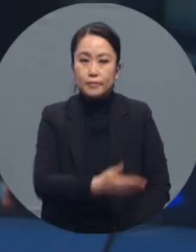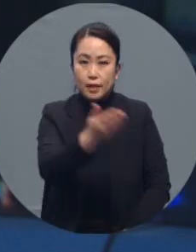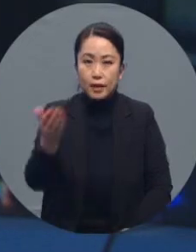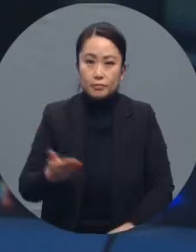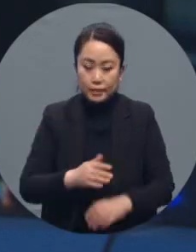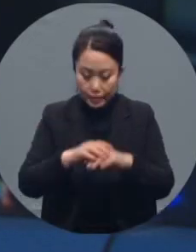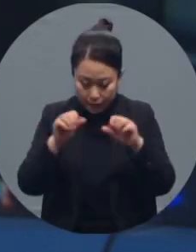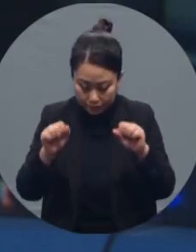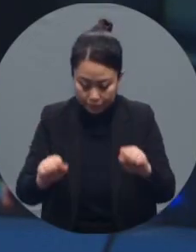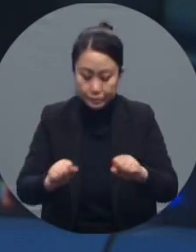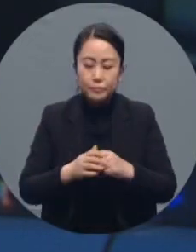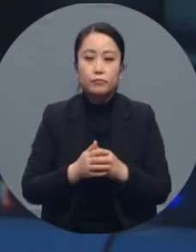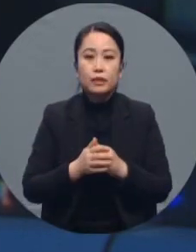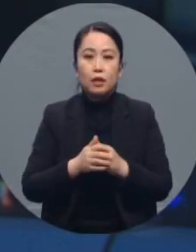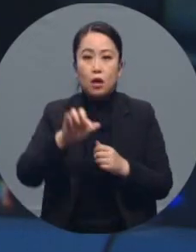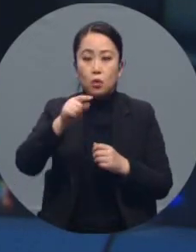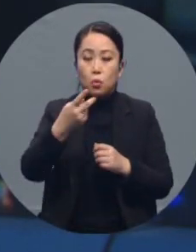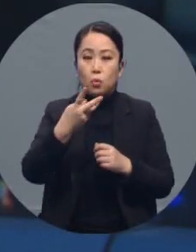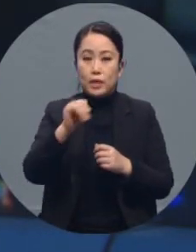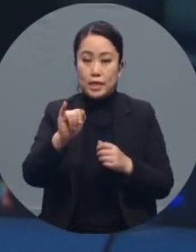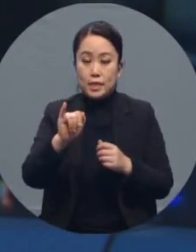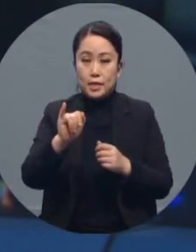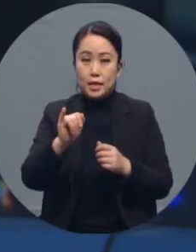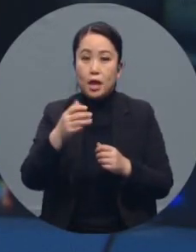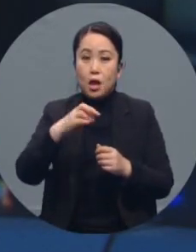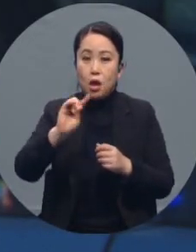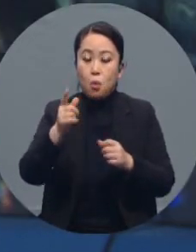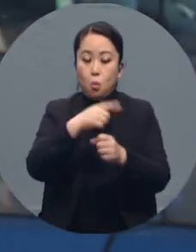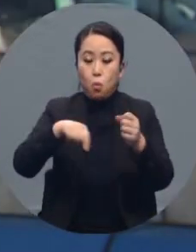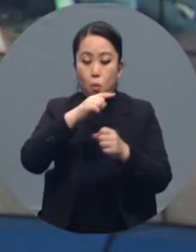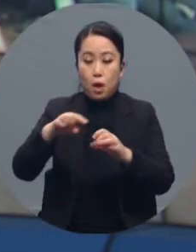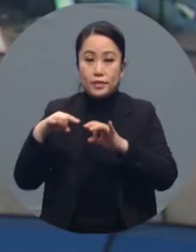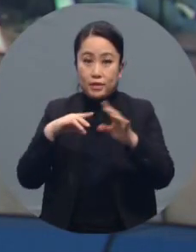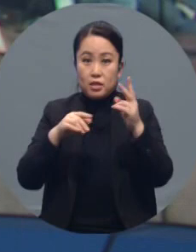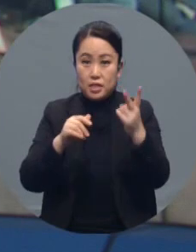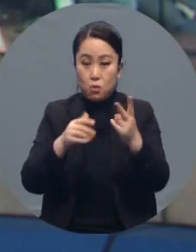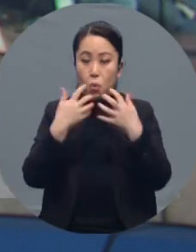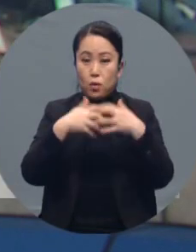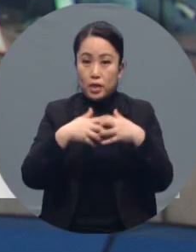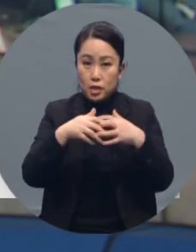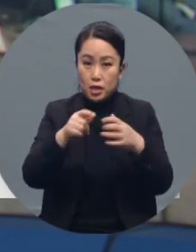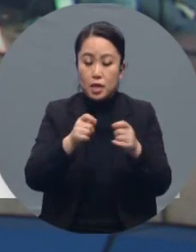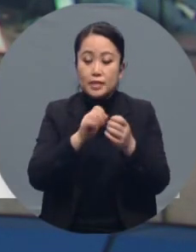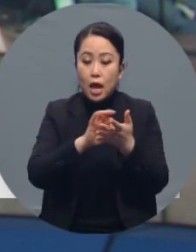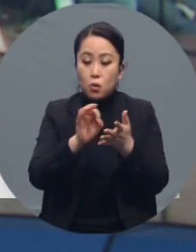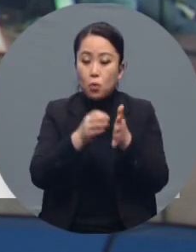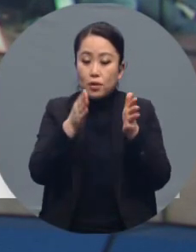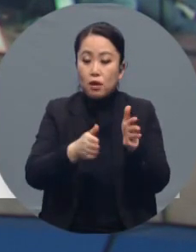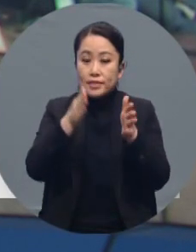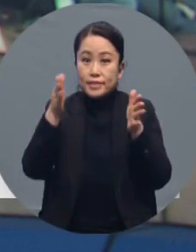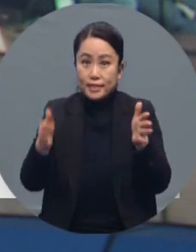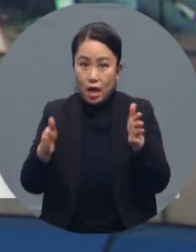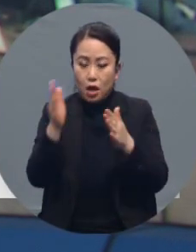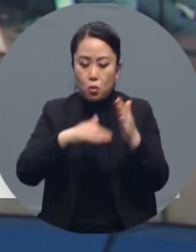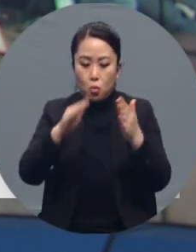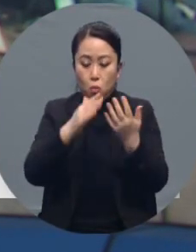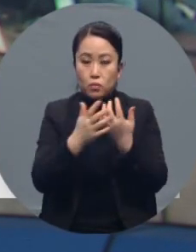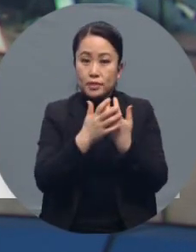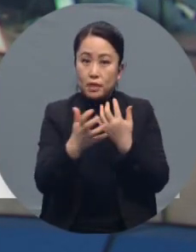여러분 안녕하십니까? 고리원전 2호기 수명 연장 공청회의 공식 일정이 극심한 반발 속에